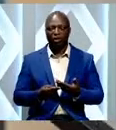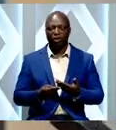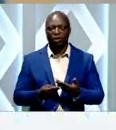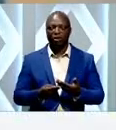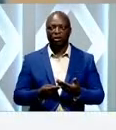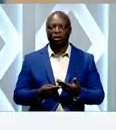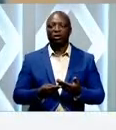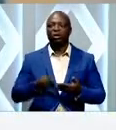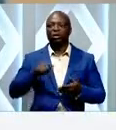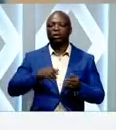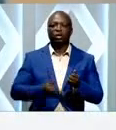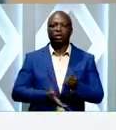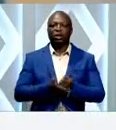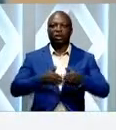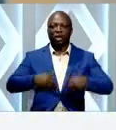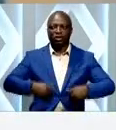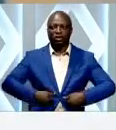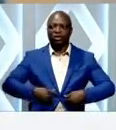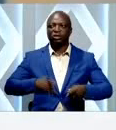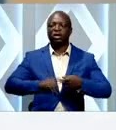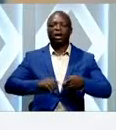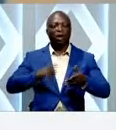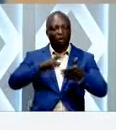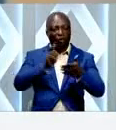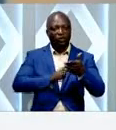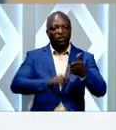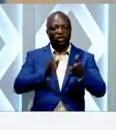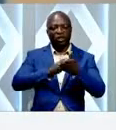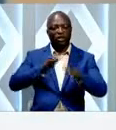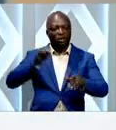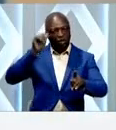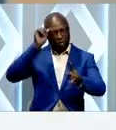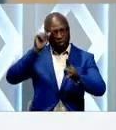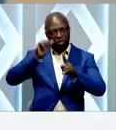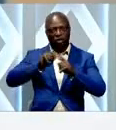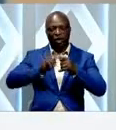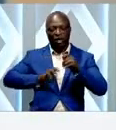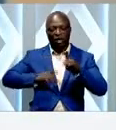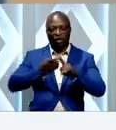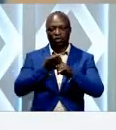que d'aider la jeunesse à réviser ses ambitions à la hausse.